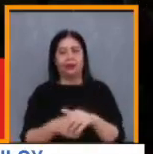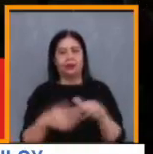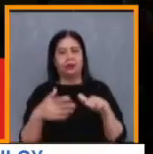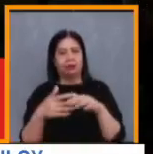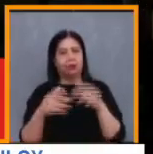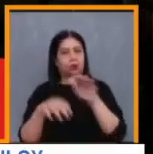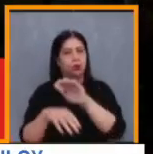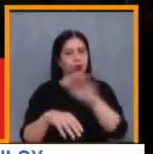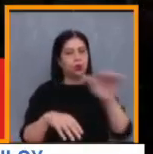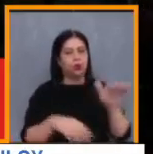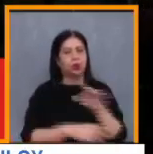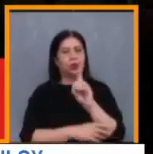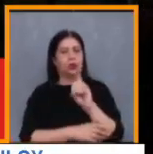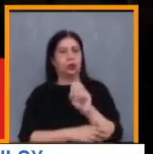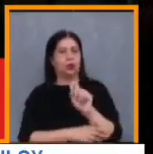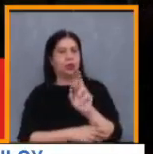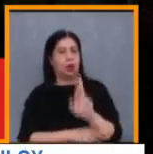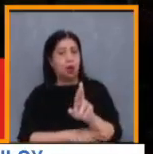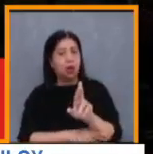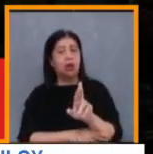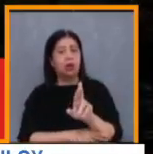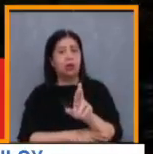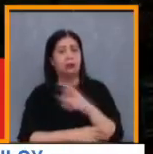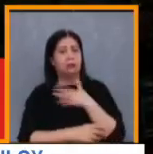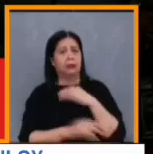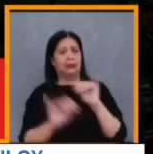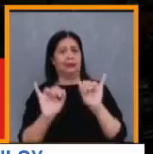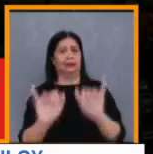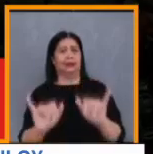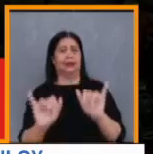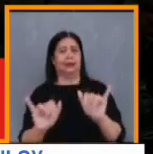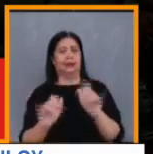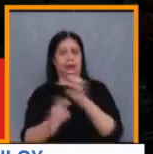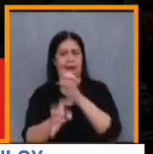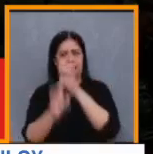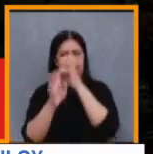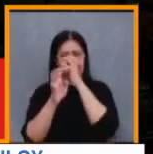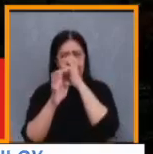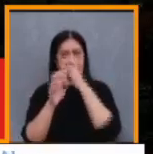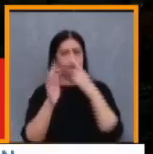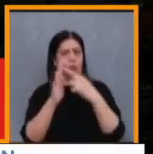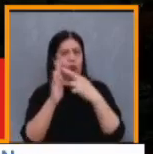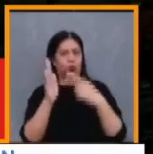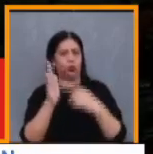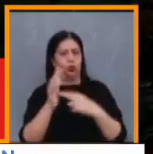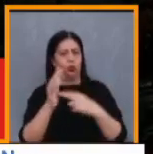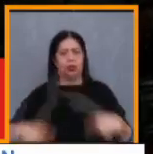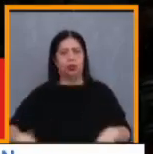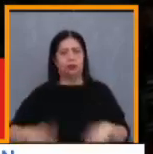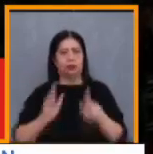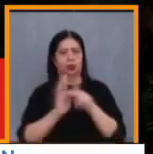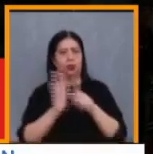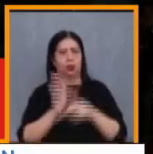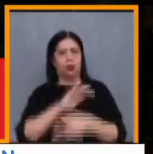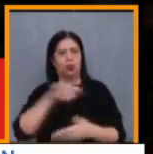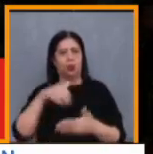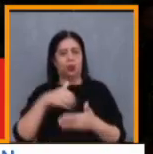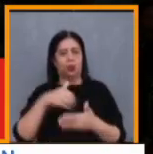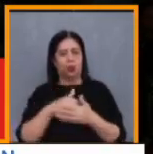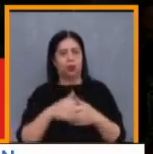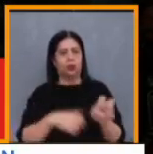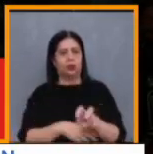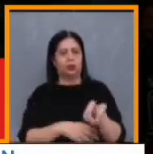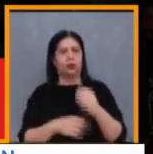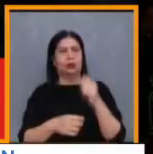of Transportation na panatilihin ang mahigpit na implementasyon ng health protocols sa lahat ng travel